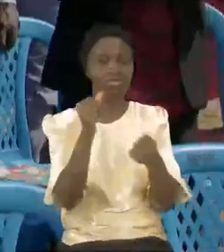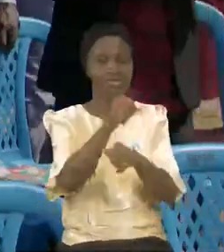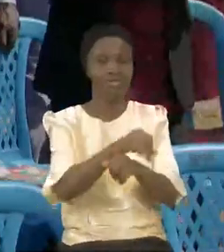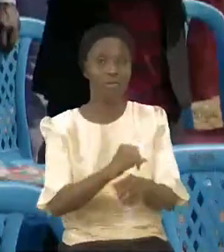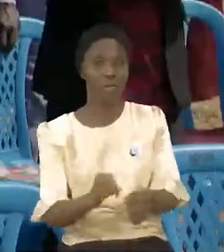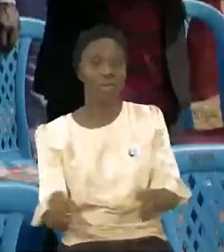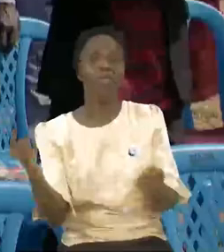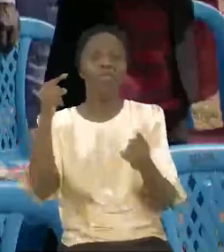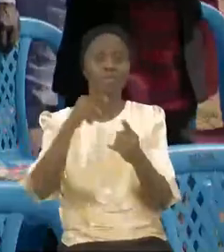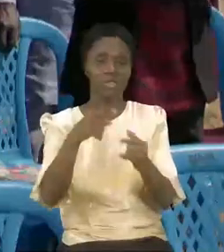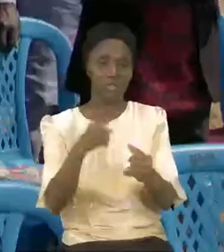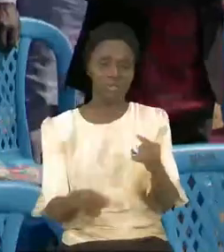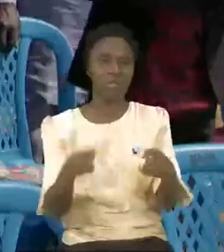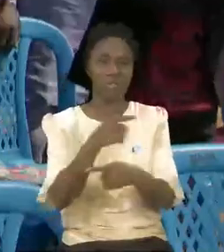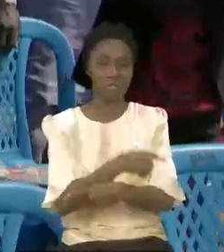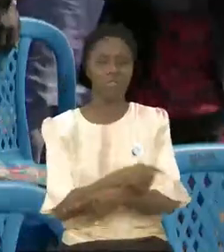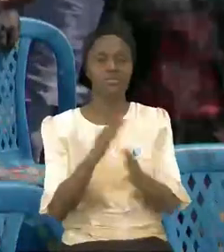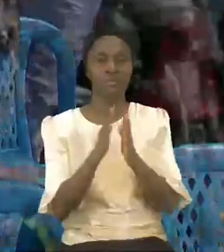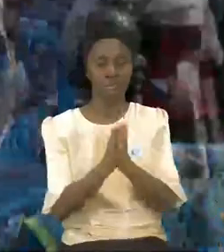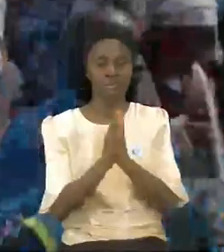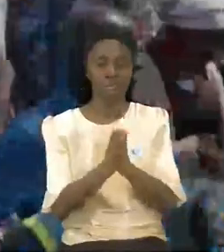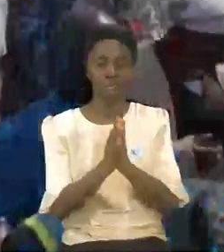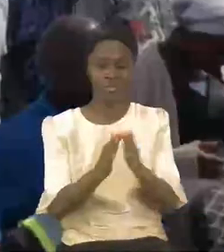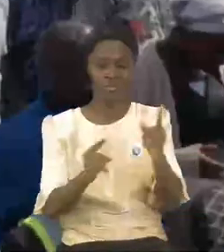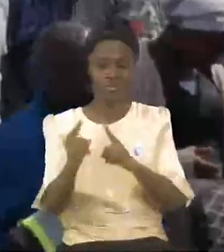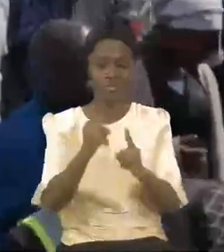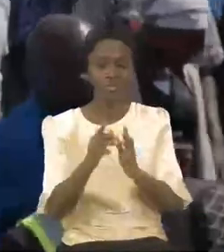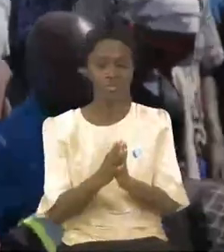demeurer fidèle, victorieux, conquérant jusqu'au dernier jour.